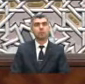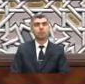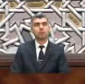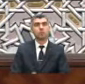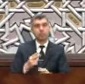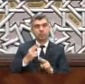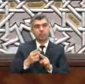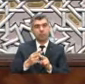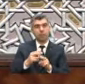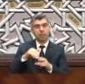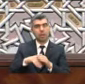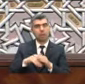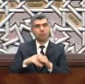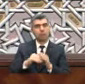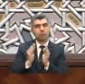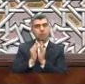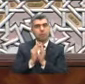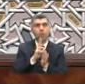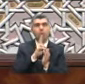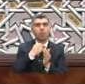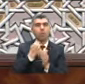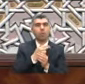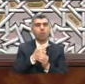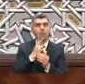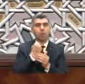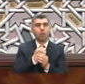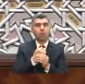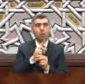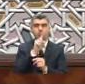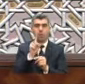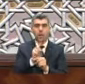باسم فرق الأغلبية لطرح السؤال.